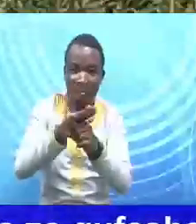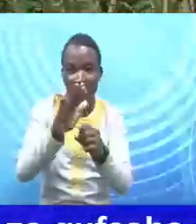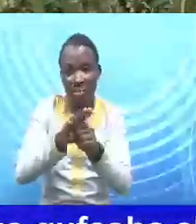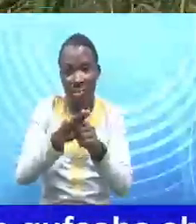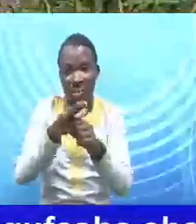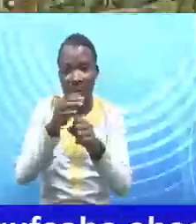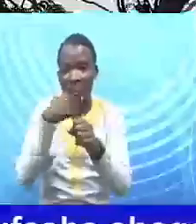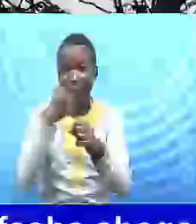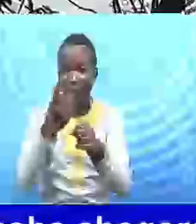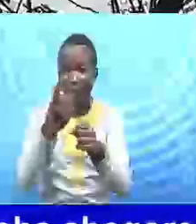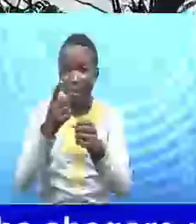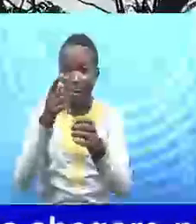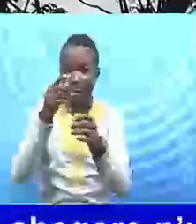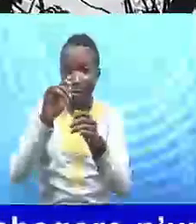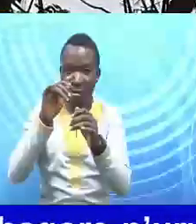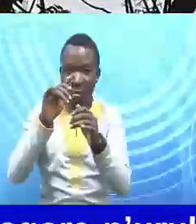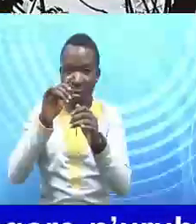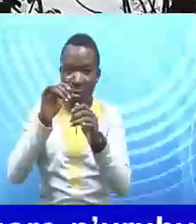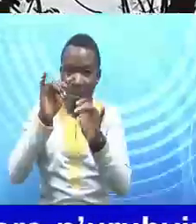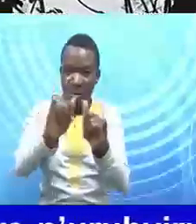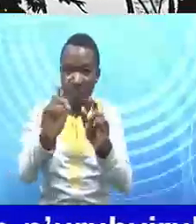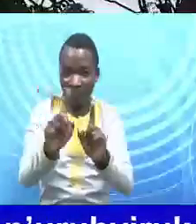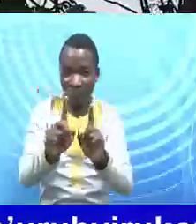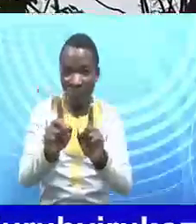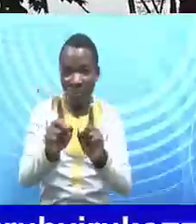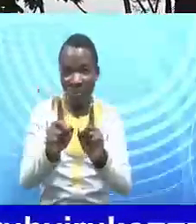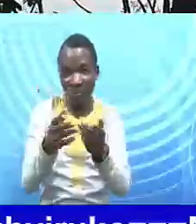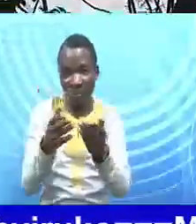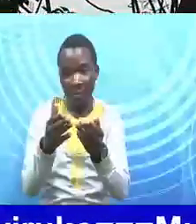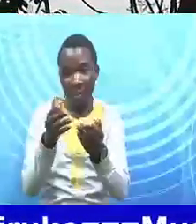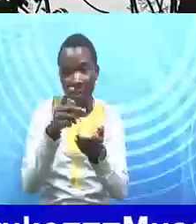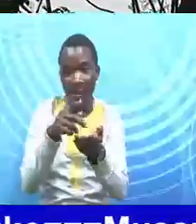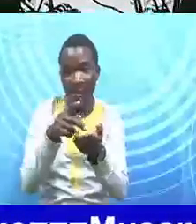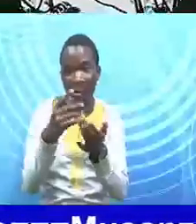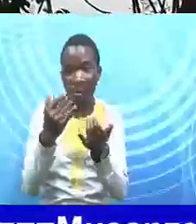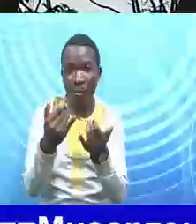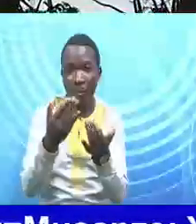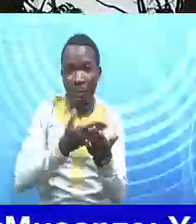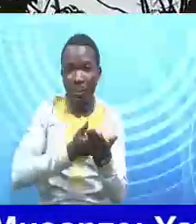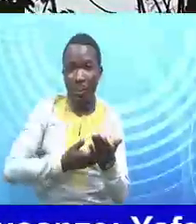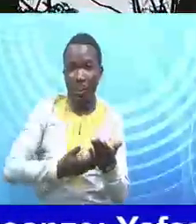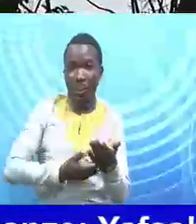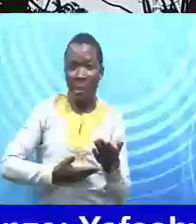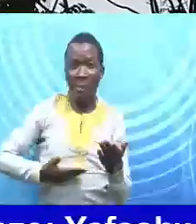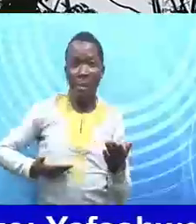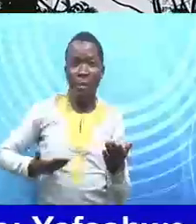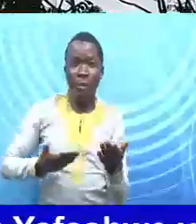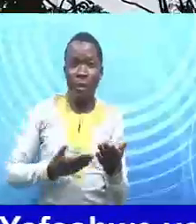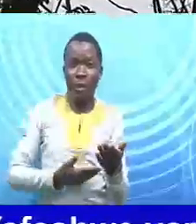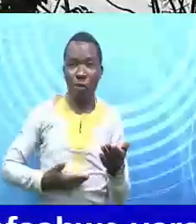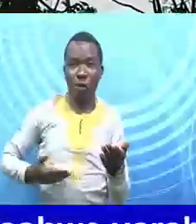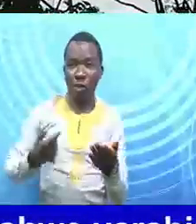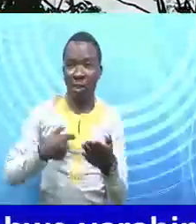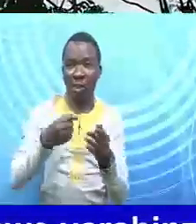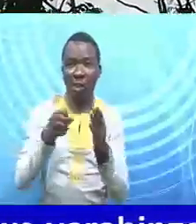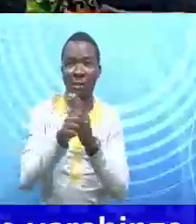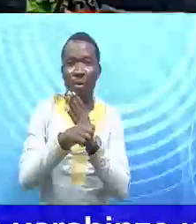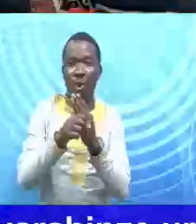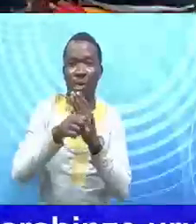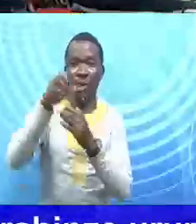nago wayicika turasaba imfashanyo y'ibiryo kuko buturashonje sibi genuye mu murenge wa